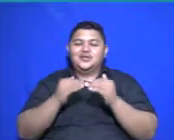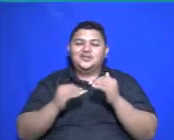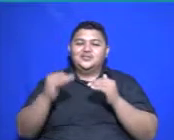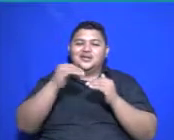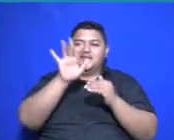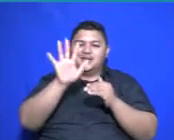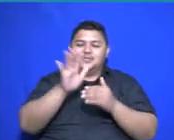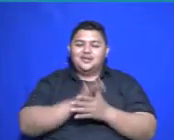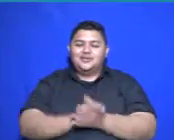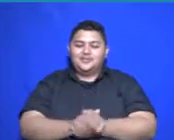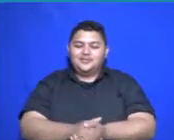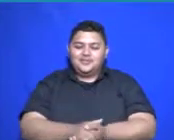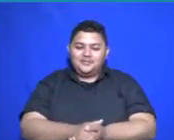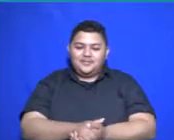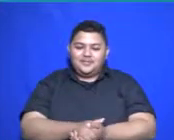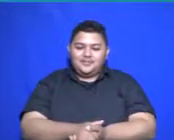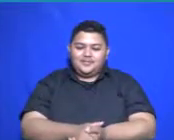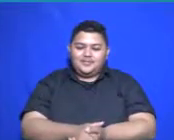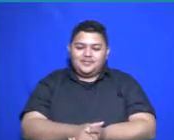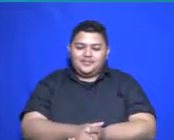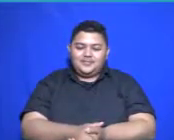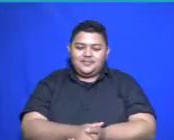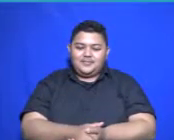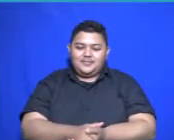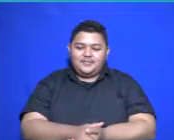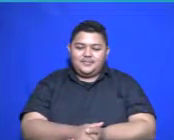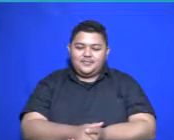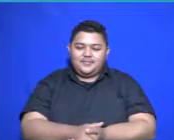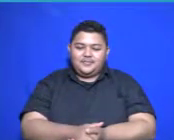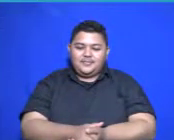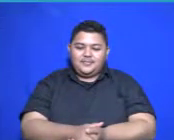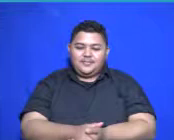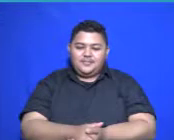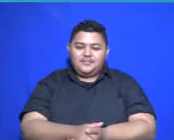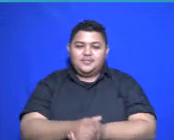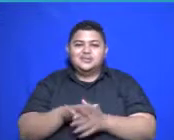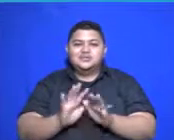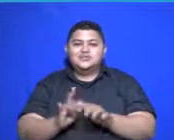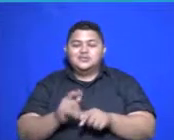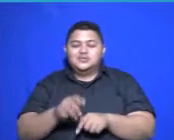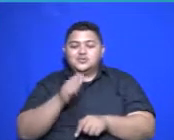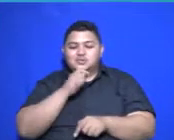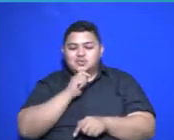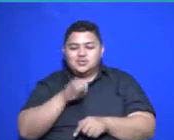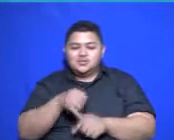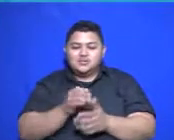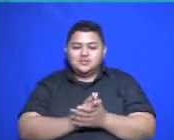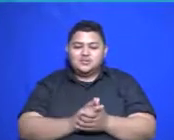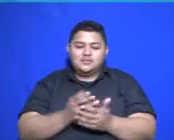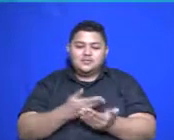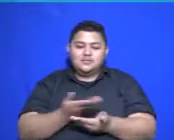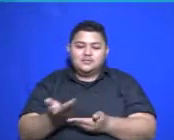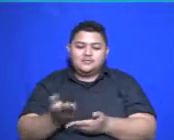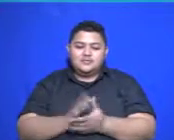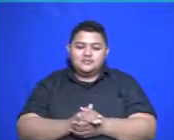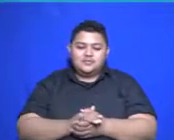Baik, karena waktu kita juga tidak panjang dan kita akan alokasikan lebih banyak untuk tanya jawab, maka untuk pertama-tama saya persilahkan